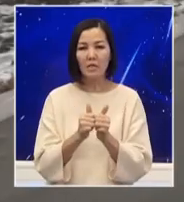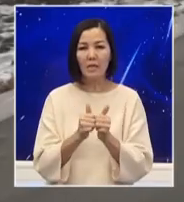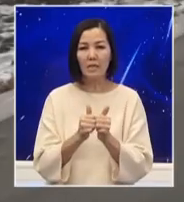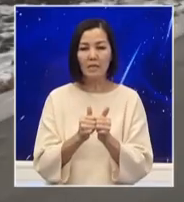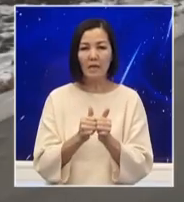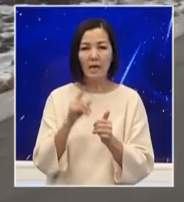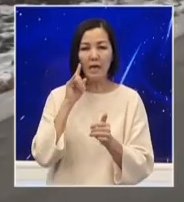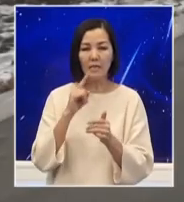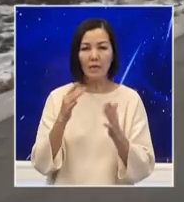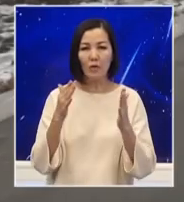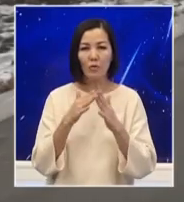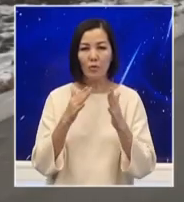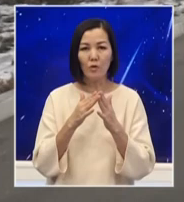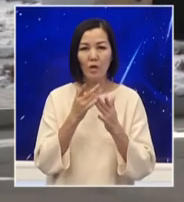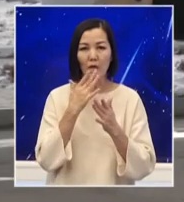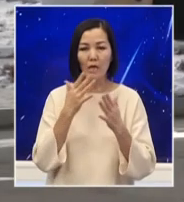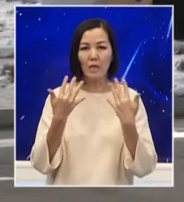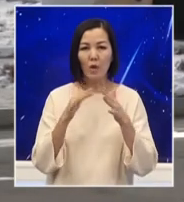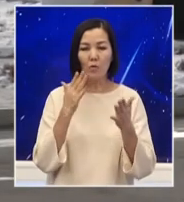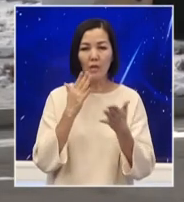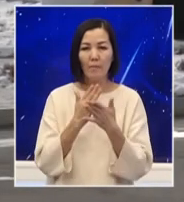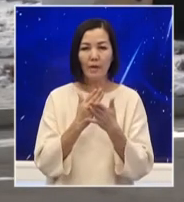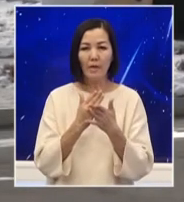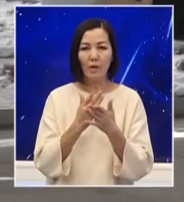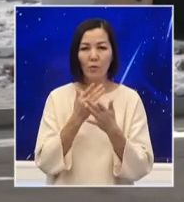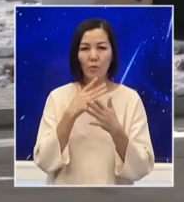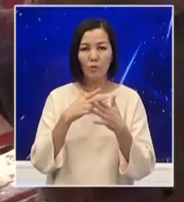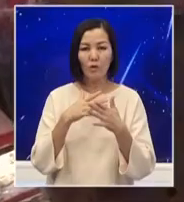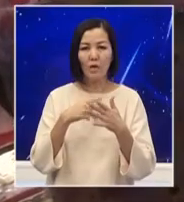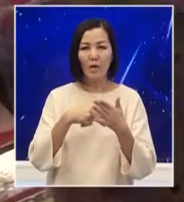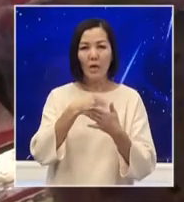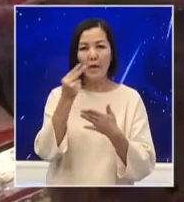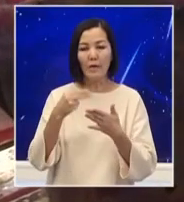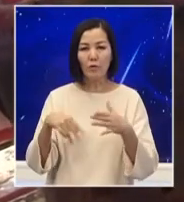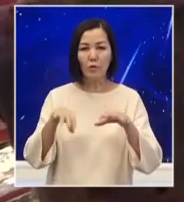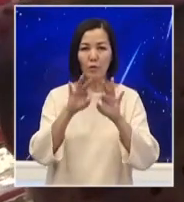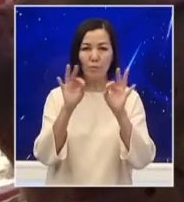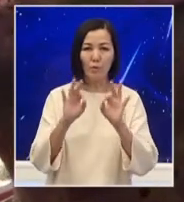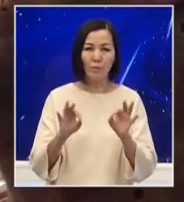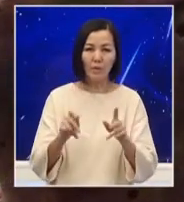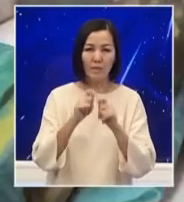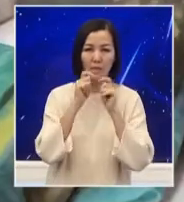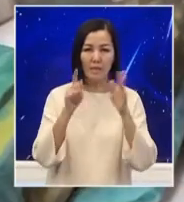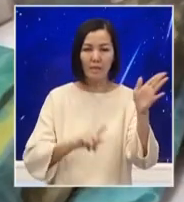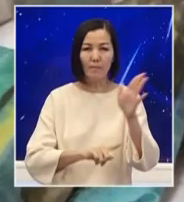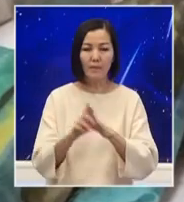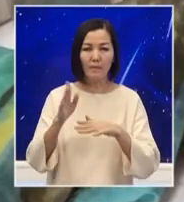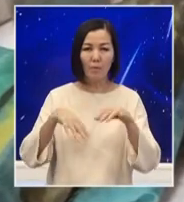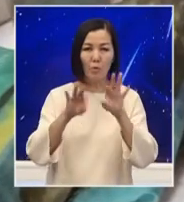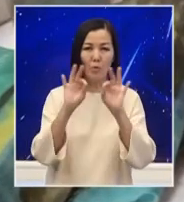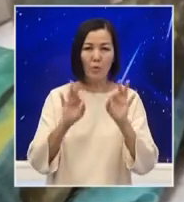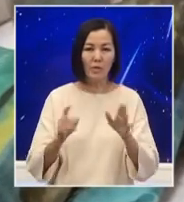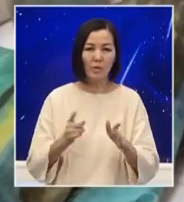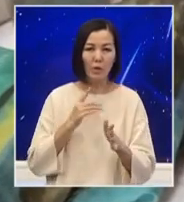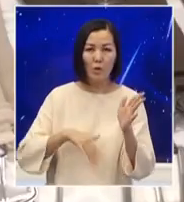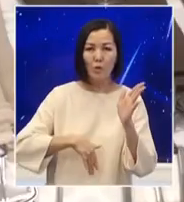киіз үйлер тігіліп, этноауылда жасақталыпты. Мұнда ұлттық нақыштағы әртүрлі бұйымдар мен кәдесилардан бастап, қолөнер шеберлерінің